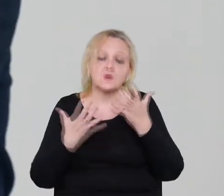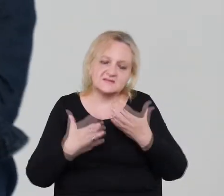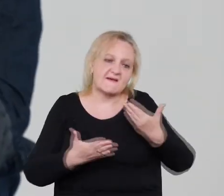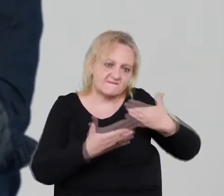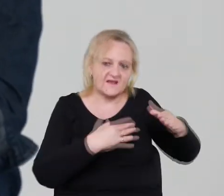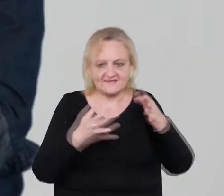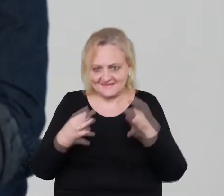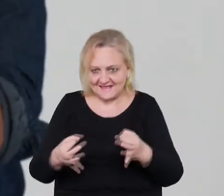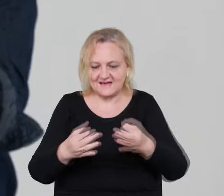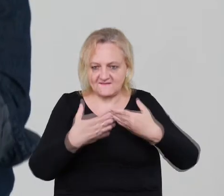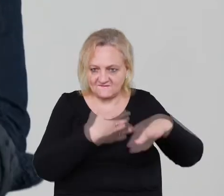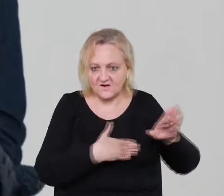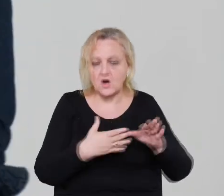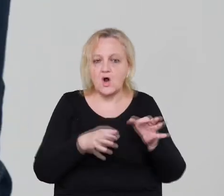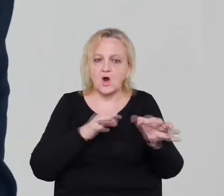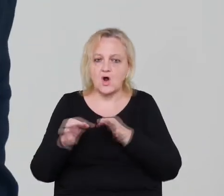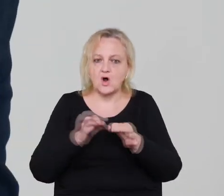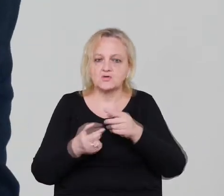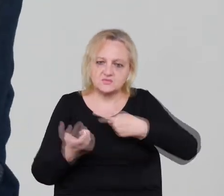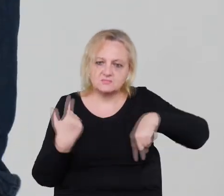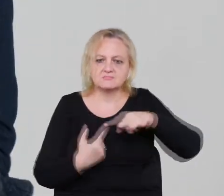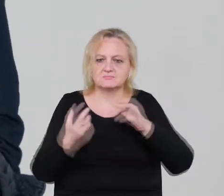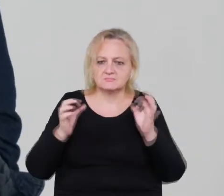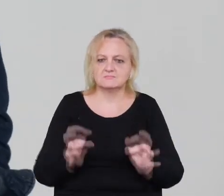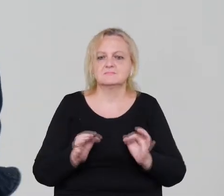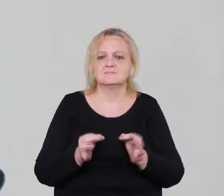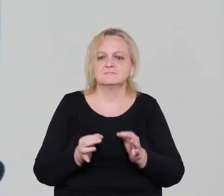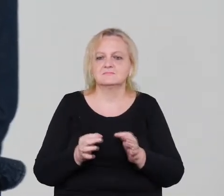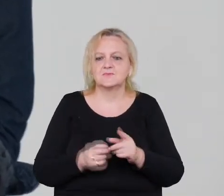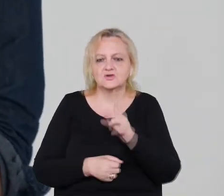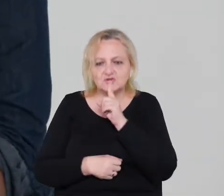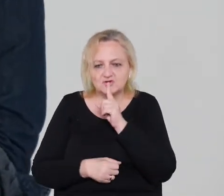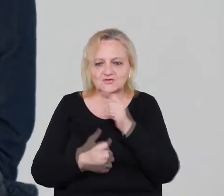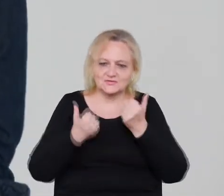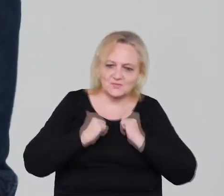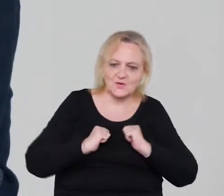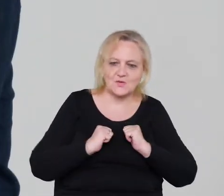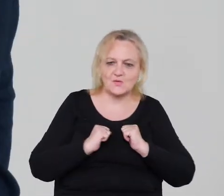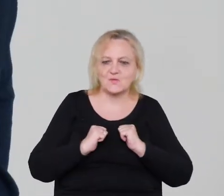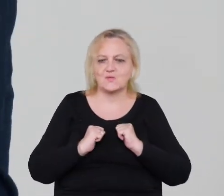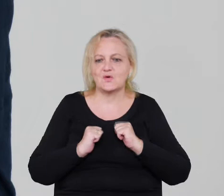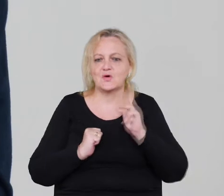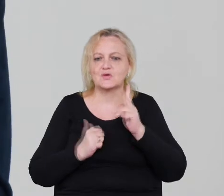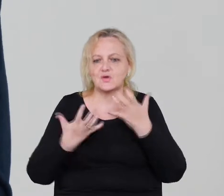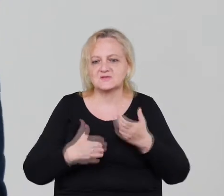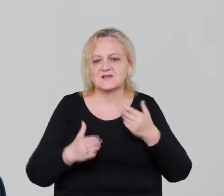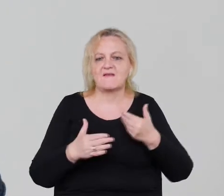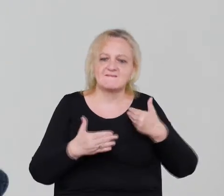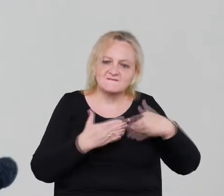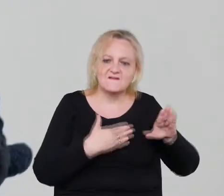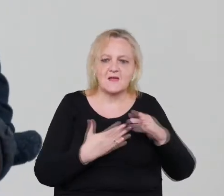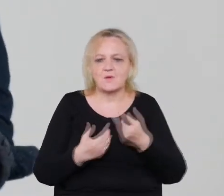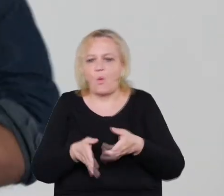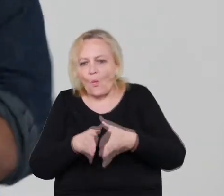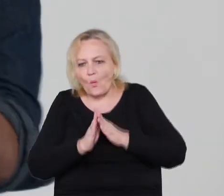chce wyjść niech teraz wyjdzie dobra żebyśmy tako szczędzili sobie tych takich ciszy takiego uciekania że nikt nie